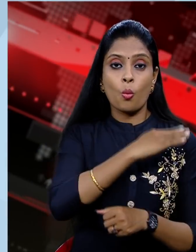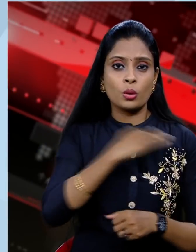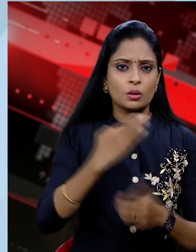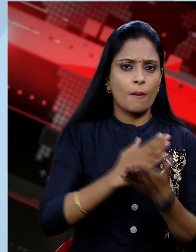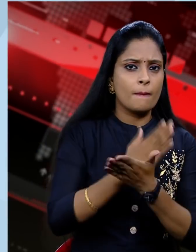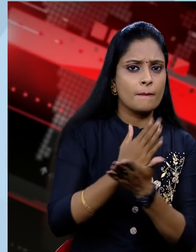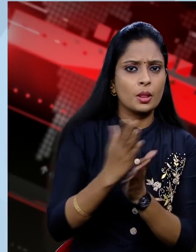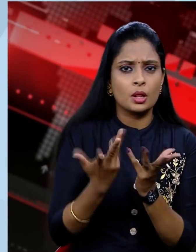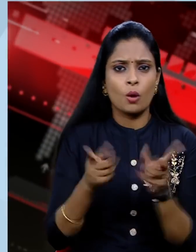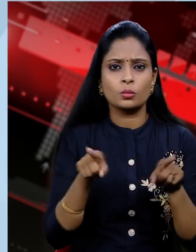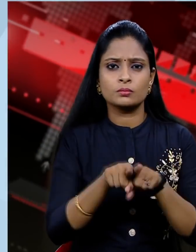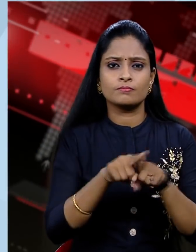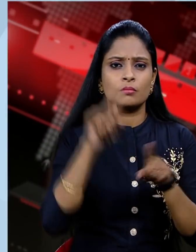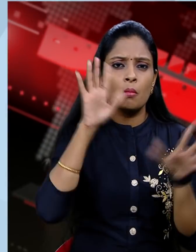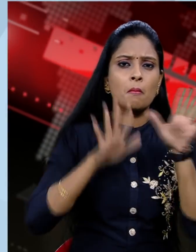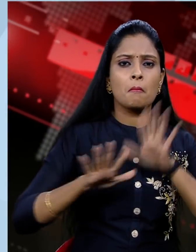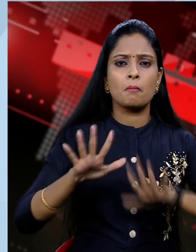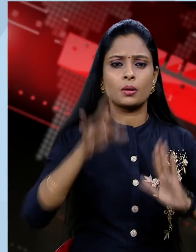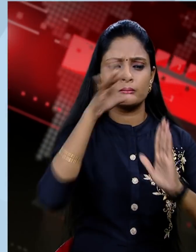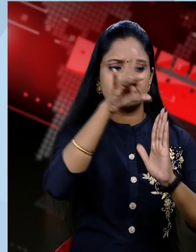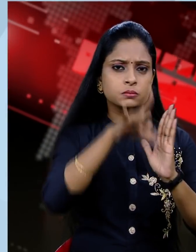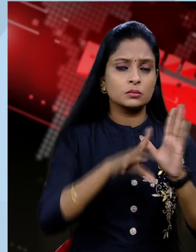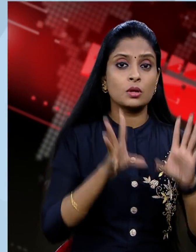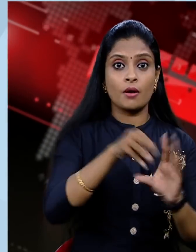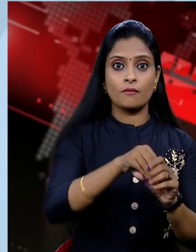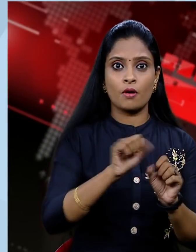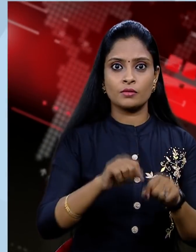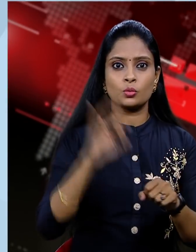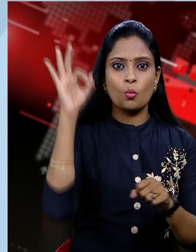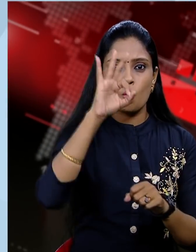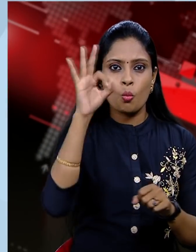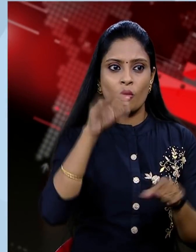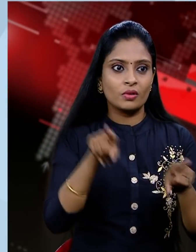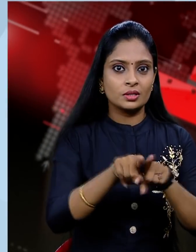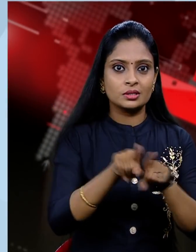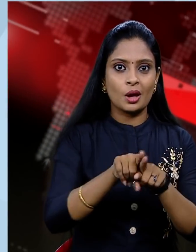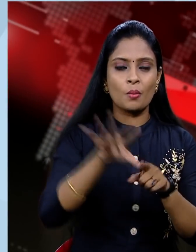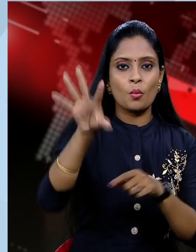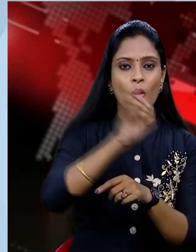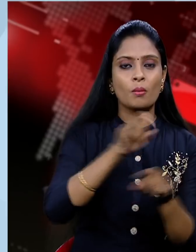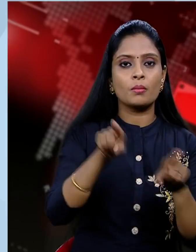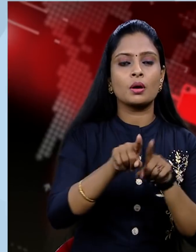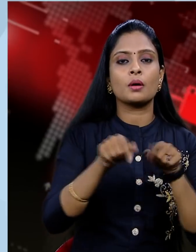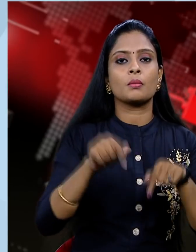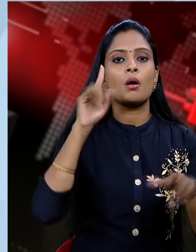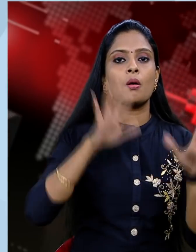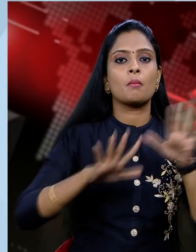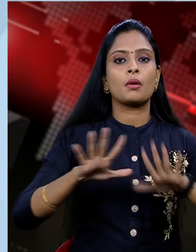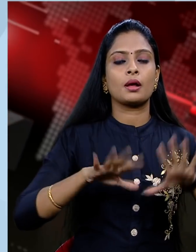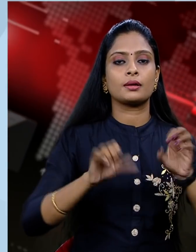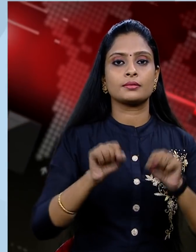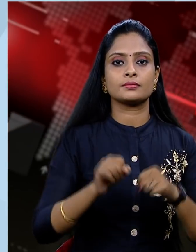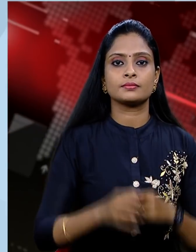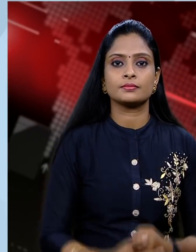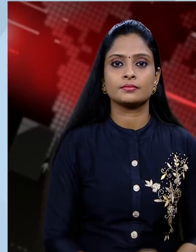രീതിയെക്കുറിച്ച് വിശദമായ ആസൂത്രണമാണ് നടന്നത്. ഒരു സിനിമയിലെ രംഗമടക്കം പറഞ്ഞാണ് ഗൂഢാലോചനയെന്നും ബാലചന്ദ്രകുമാർ